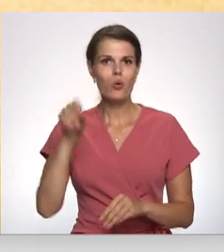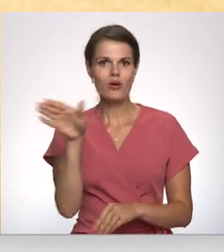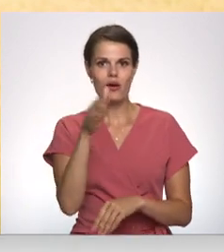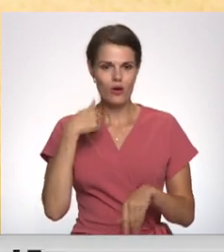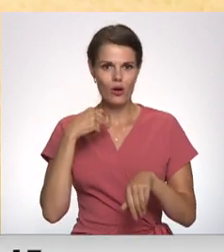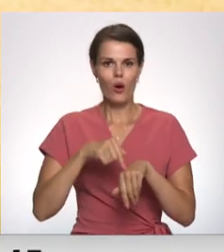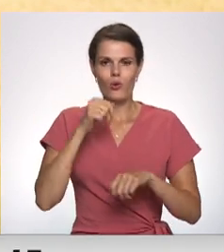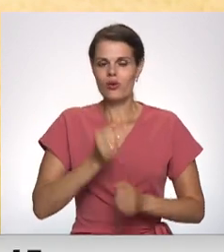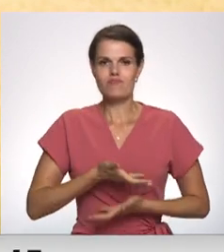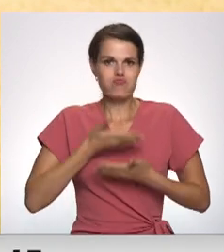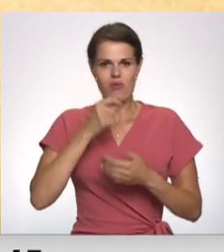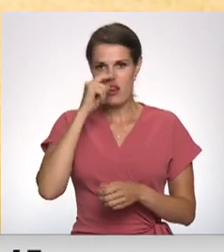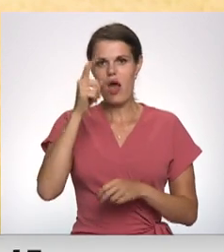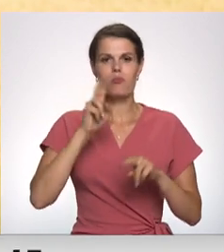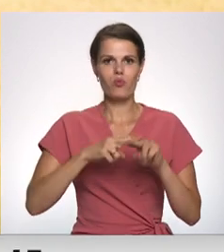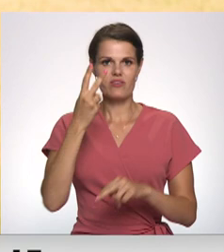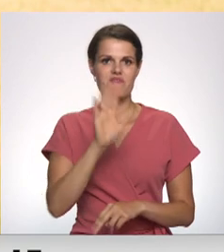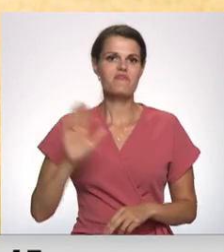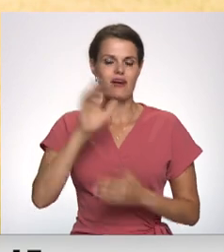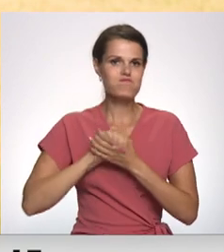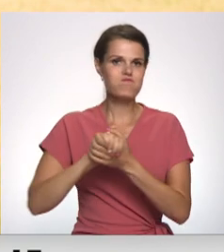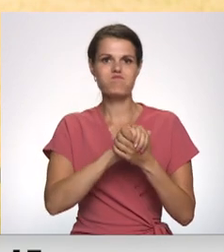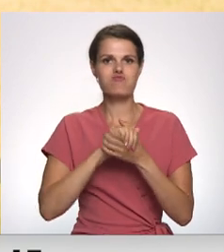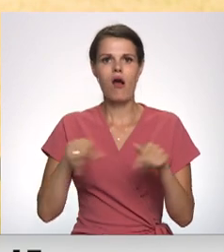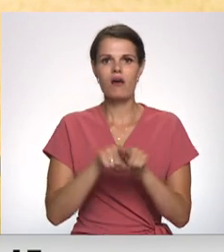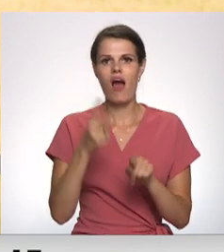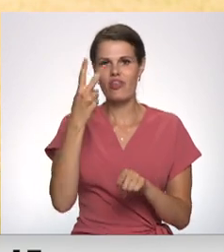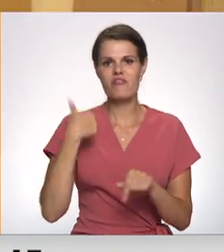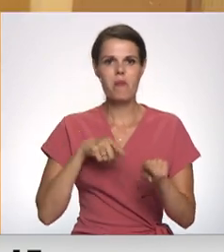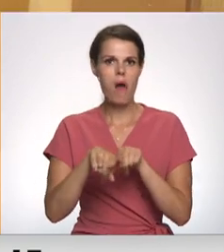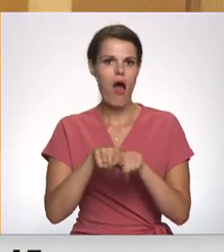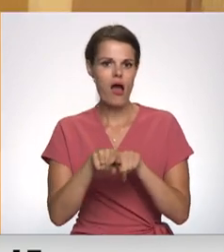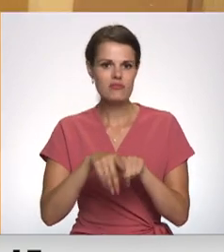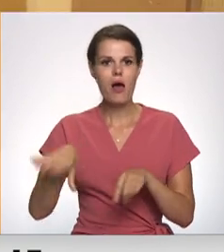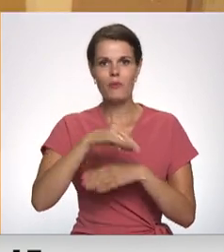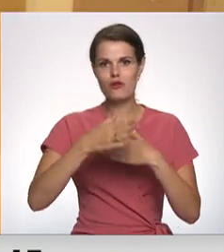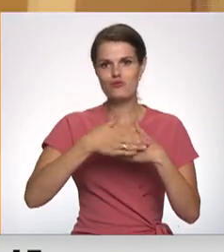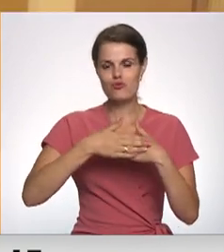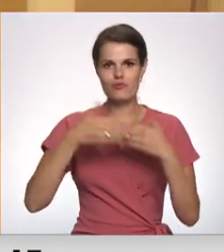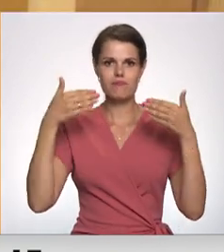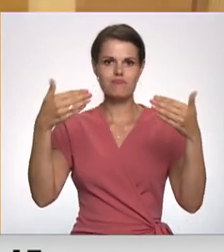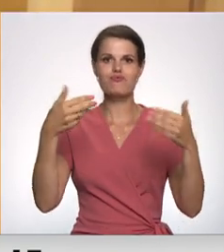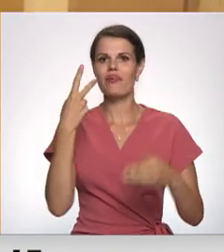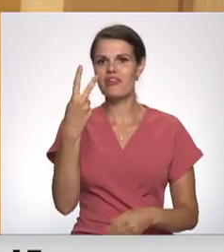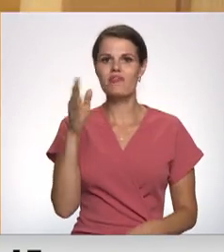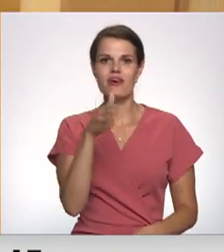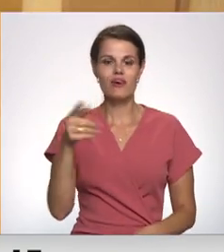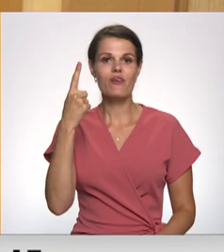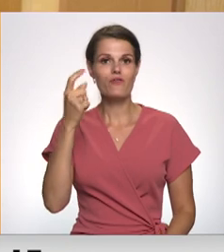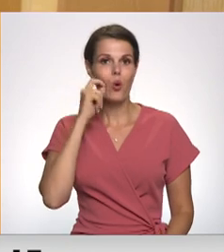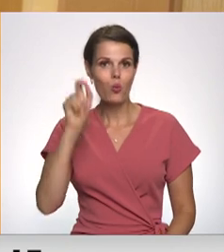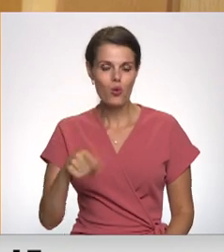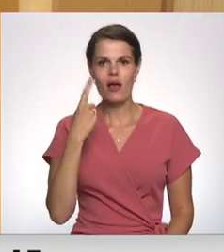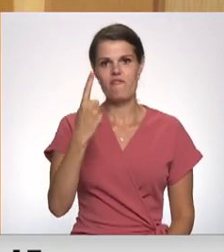jūtas pārpilda, lepnums un divu valstu vienotība kā divas māsas. Mēs pie durvīm pielikām divus karodziņus, viens Ukrainas,